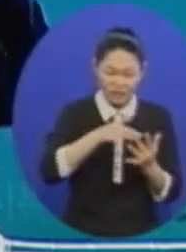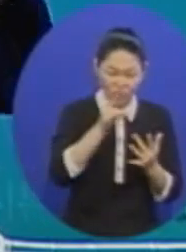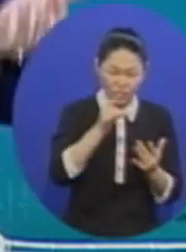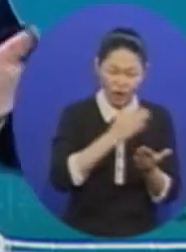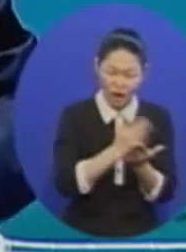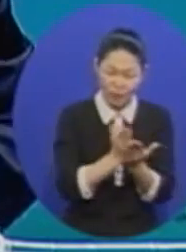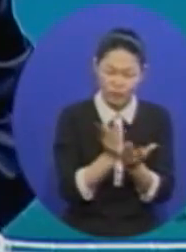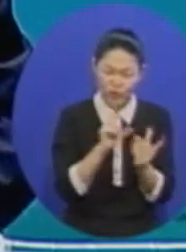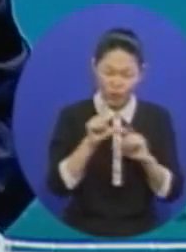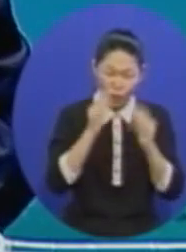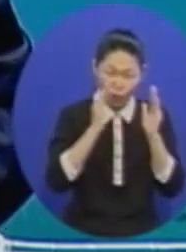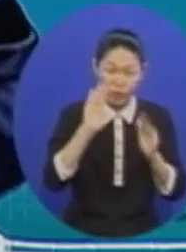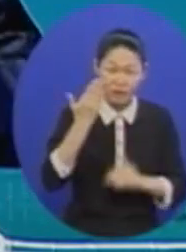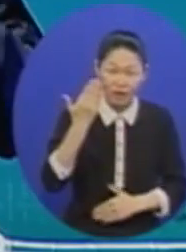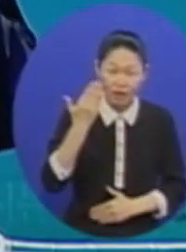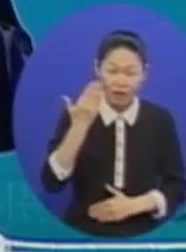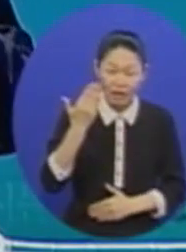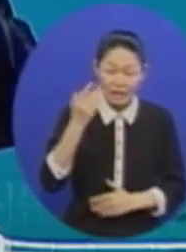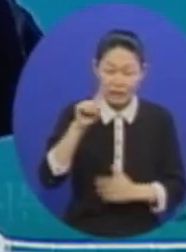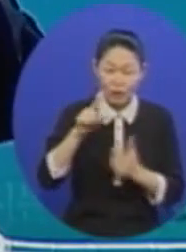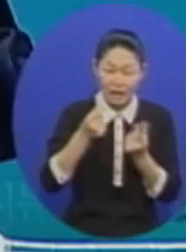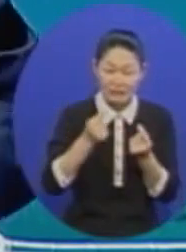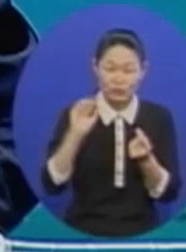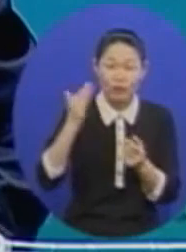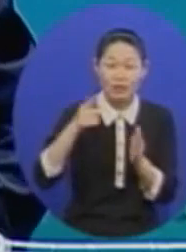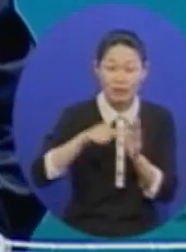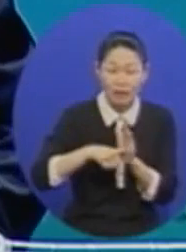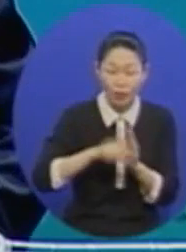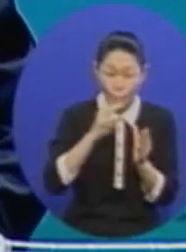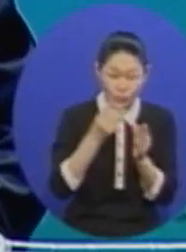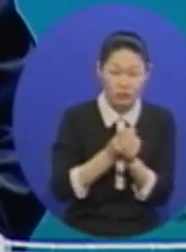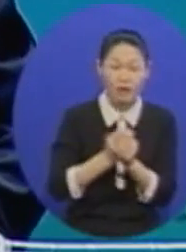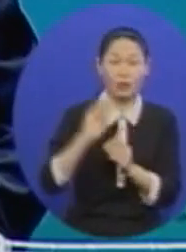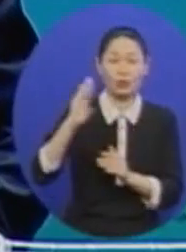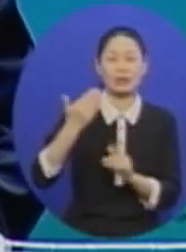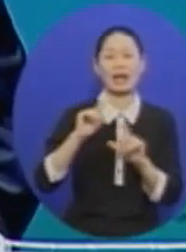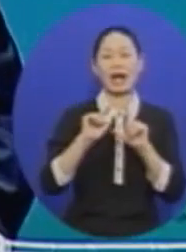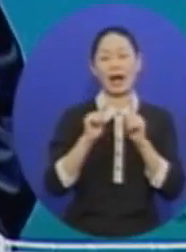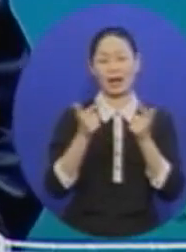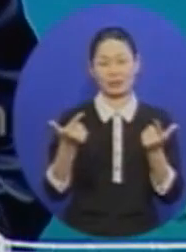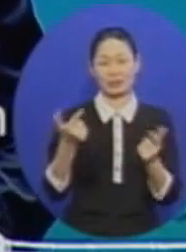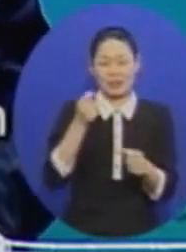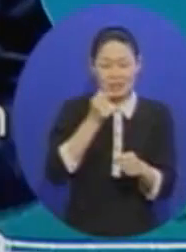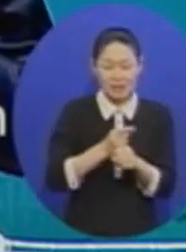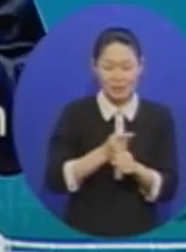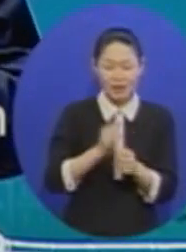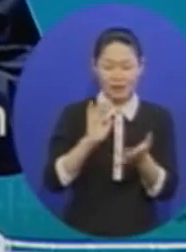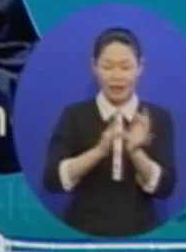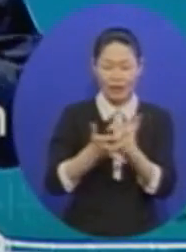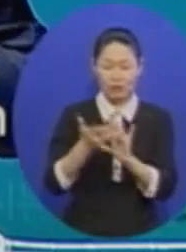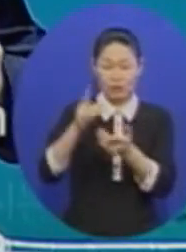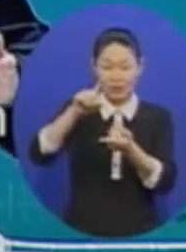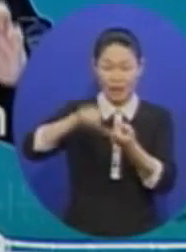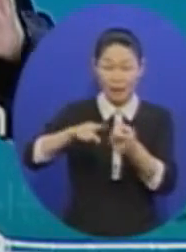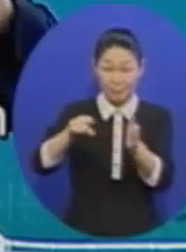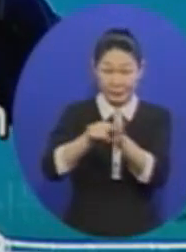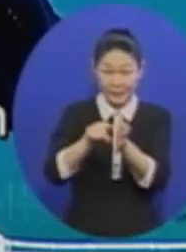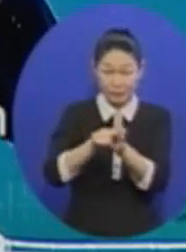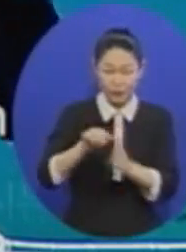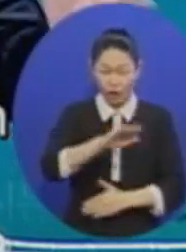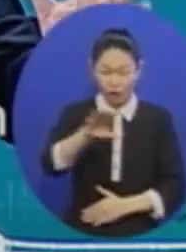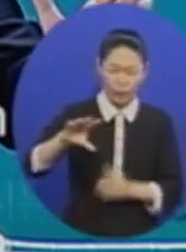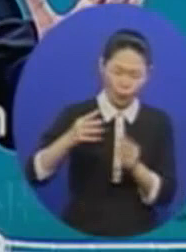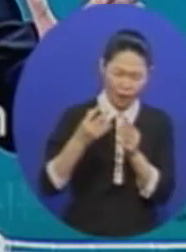목도 더 공부해야 되고 그래야 언 전해지는 게 아닙니다 이미 예수님에 대한 믿음은 여러분이